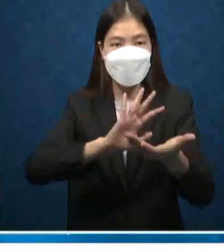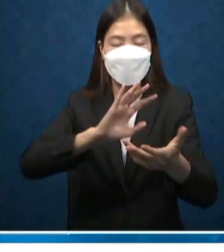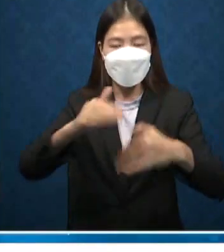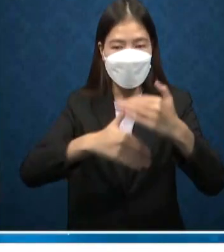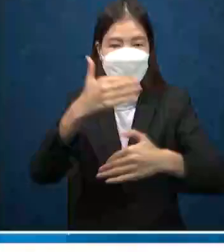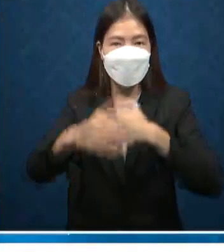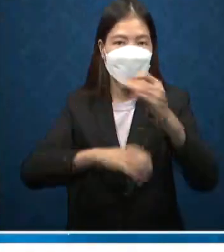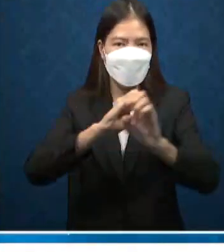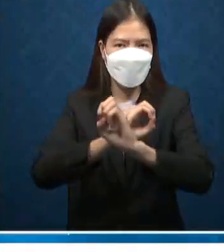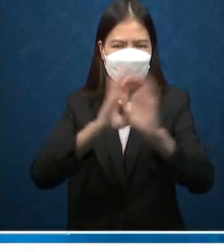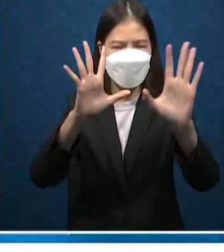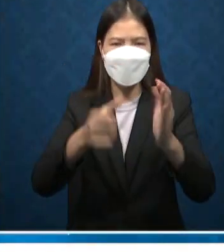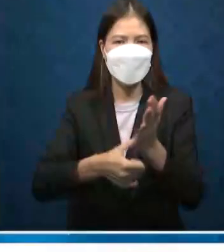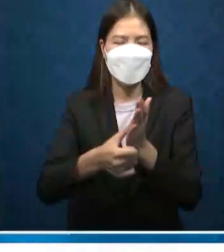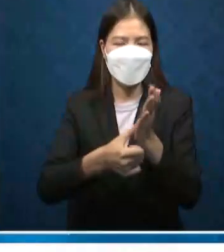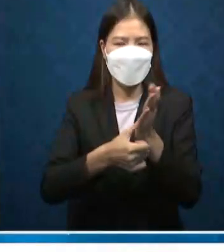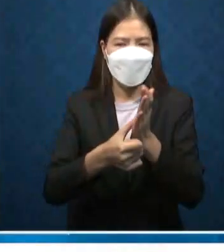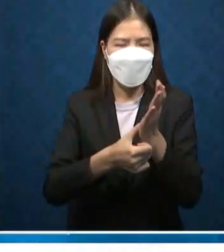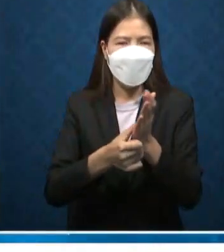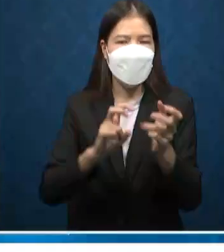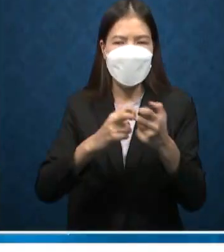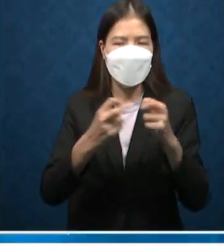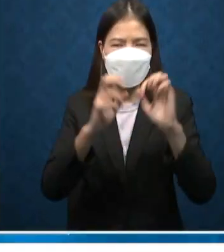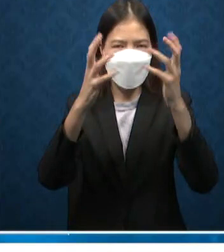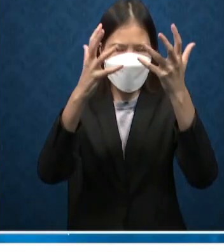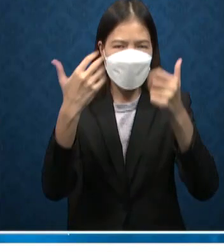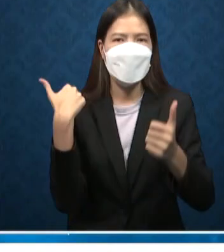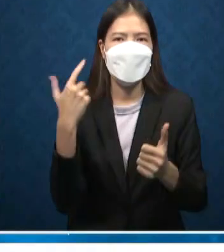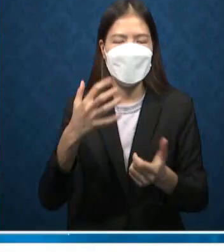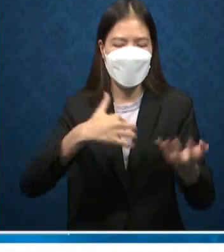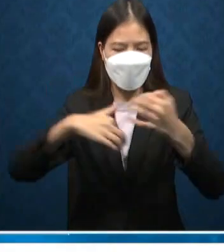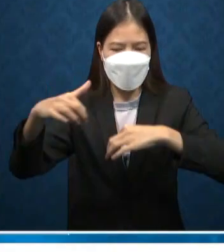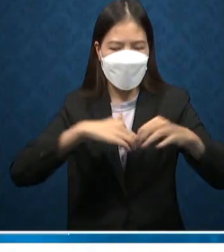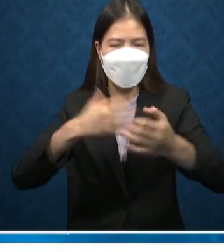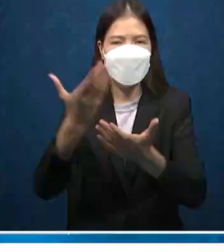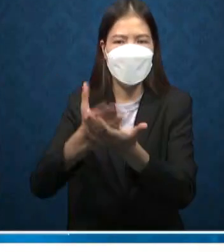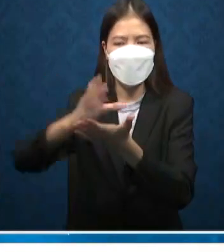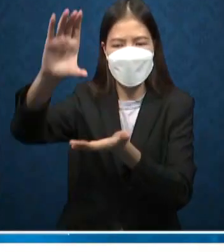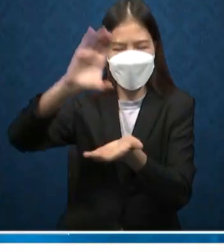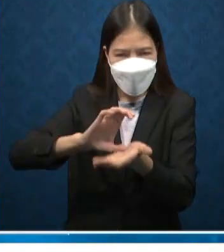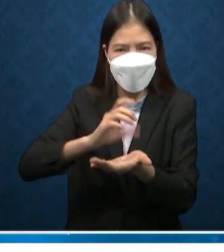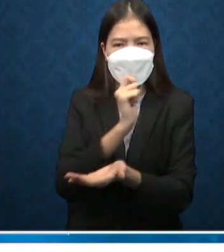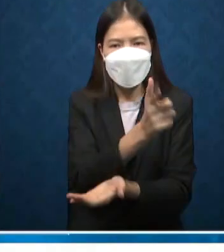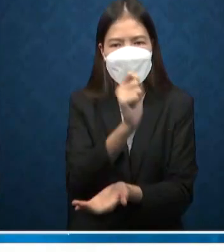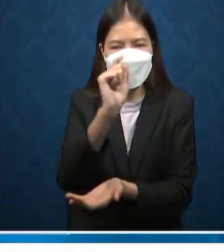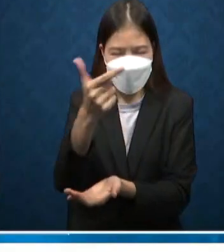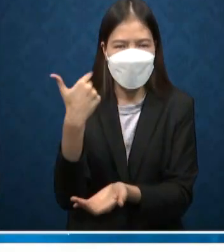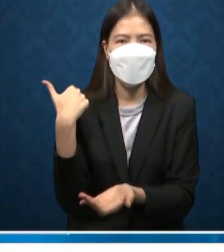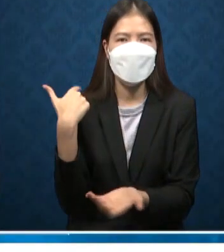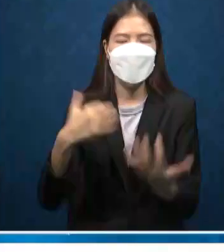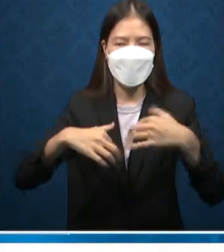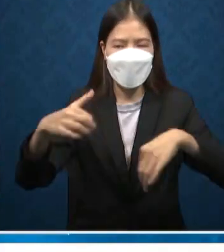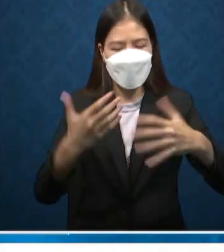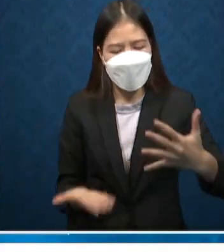นไม่ให้เกิดปัญหาเช่นนี้อีกรวมทั้งในการจัดสรรงบประมาณเหลือจ่ายนะครับควรจะต้องมีการจัดล